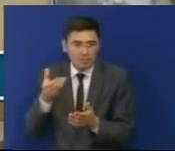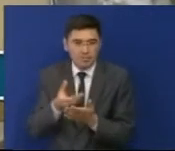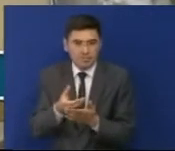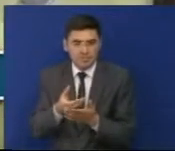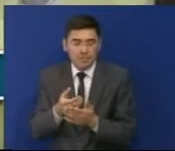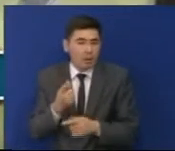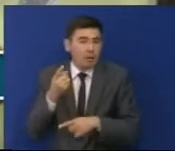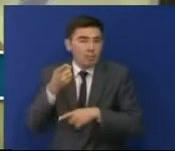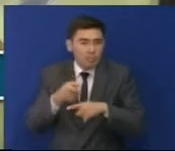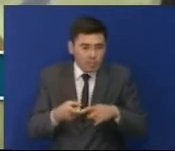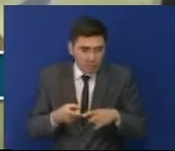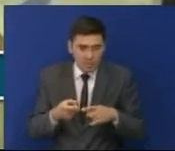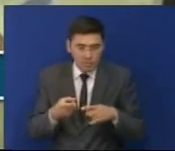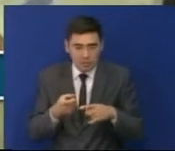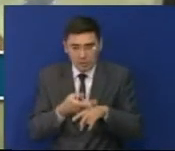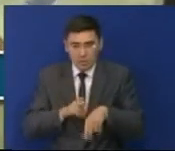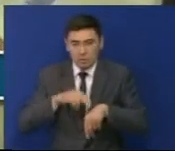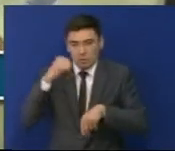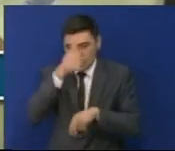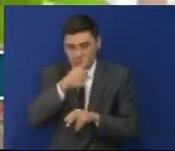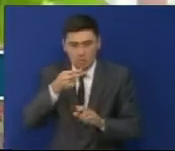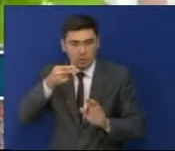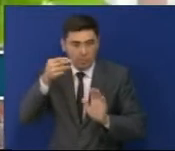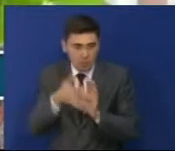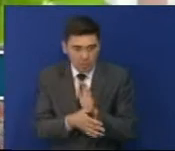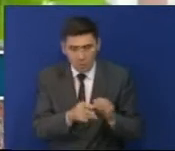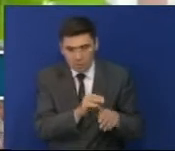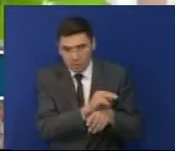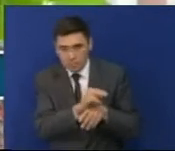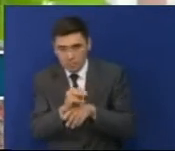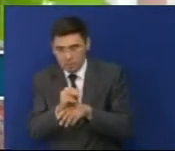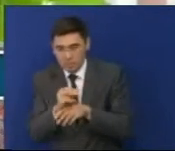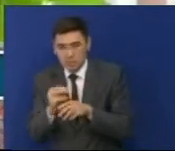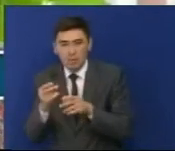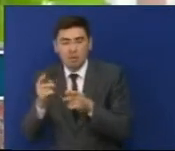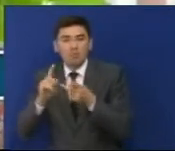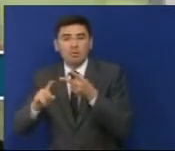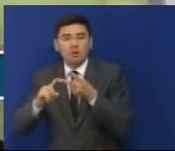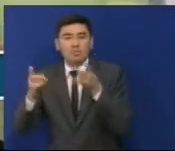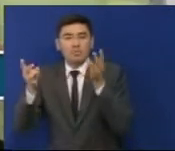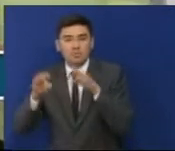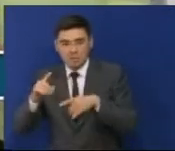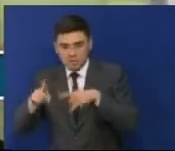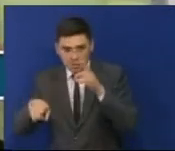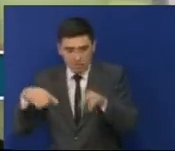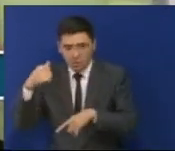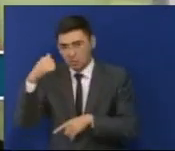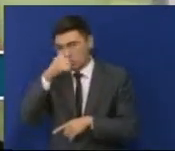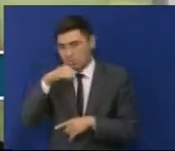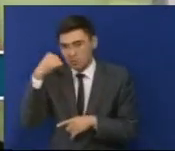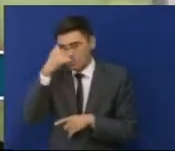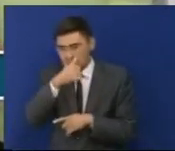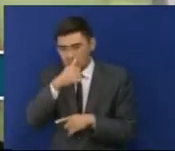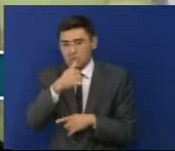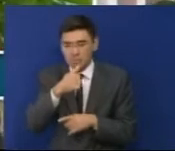биыл игерілетін болса, қалғаны алдағы жылдың еншісінде. Алайда жөндеу жұмыстарының мерзіміне әсер еткен бірқатар мәселелер